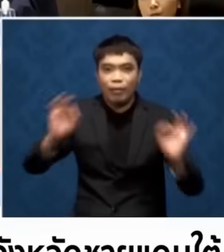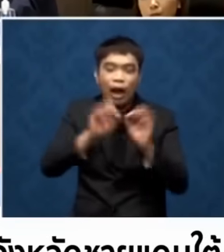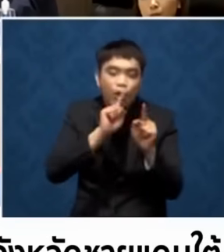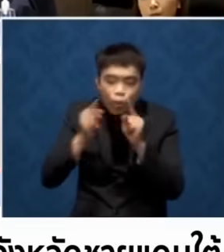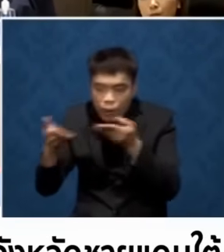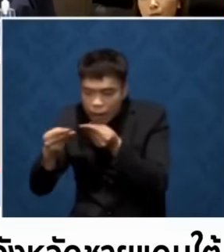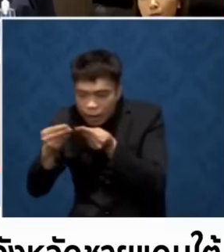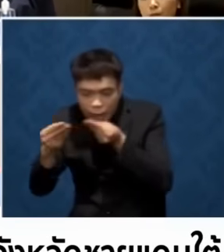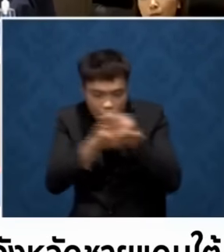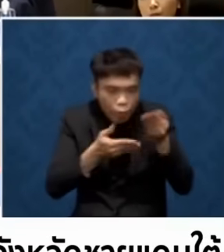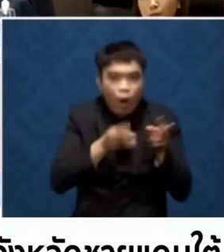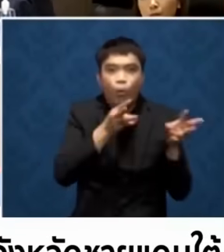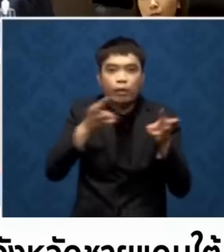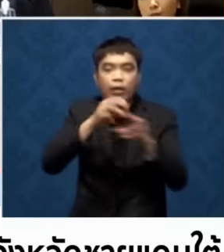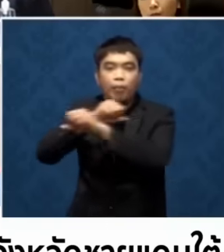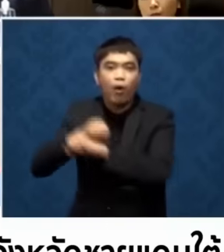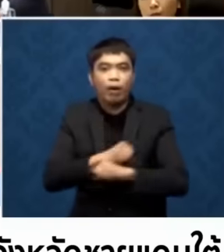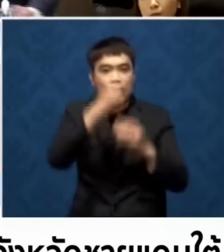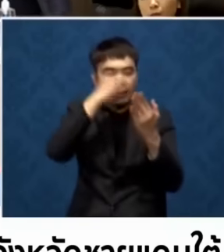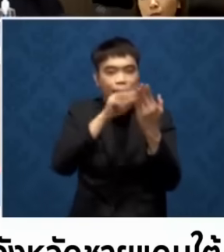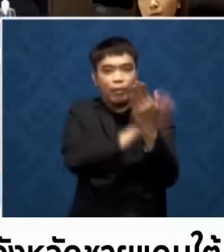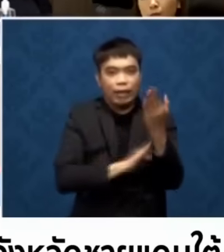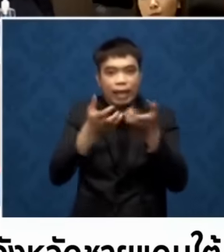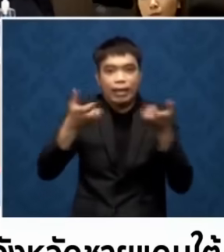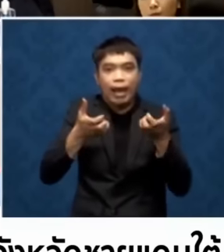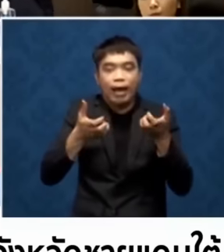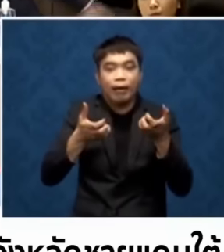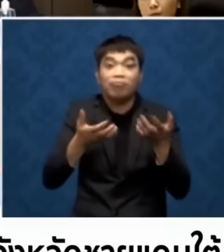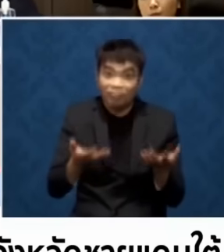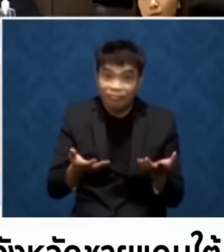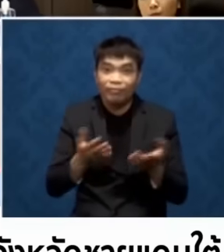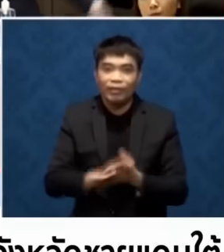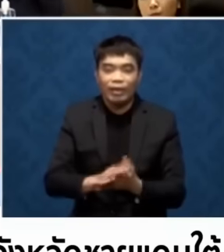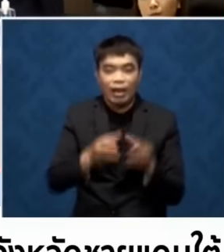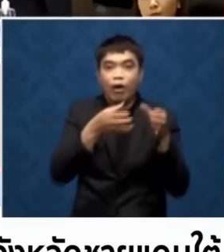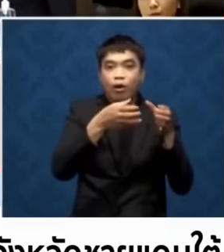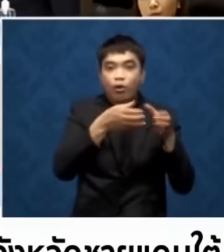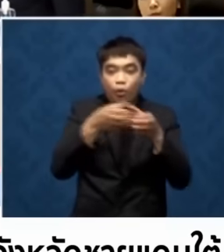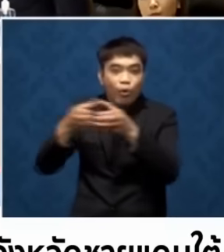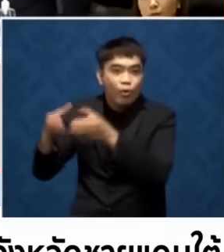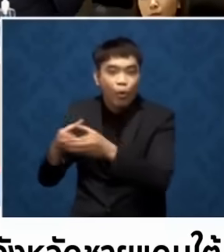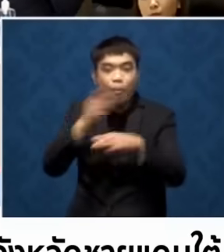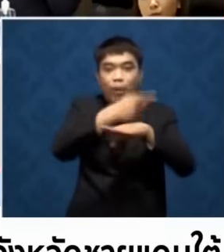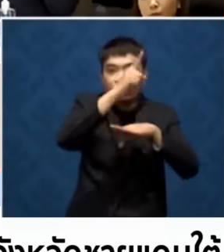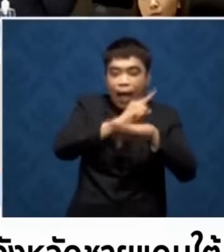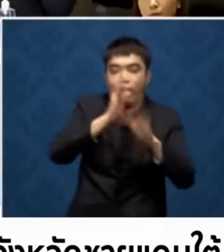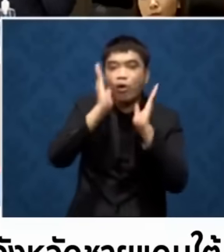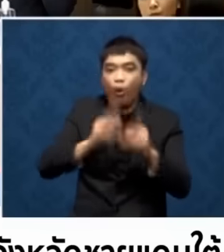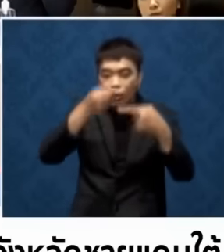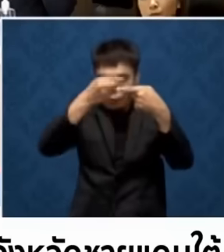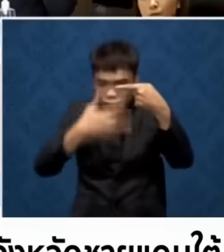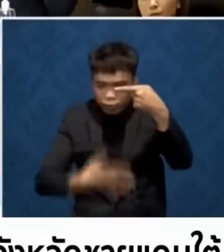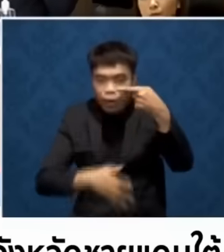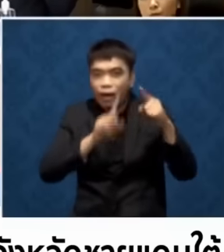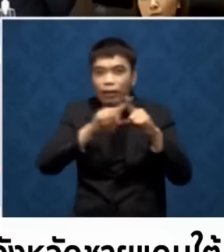แบ่งแยกดินแดนให้ดีที่สุดแล้วสภาแห่งนี้นะครับ13เขตที่นี่รวมถึงบัญชีรายชื่อรวมถึงประธานสภาผู้แทนราษฎร